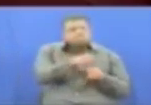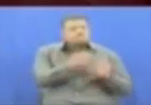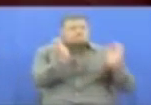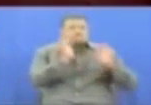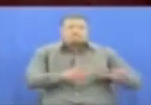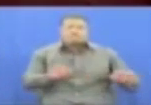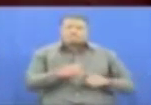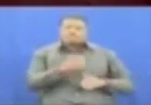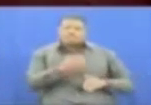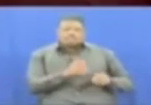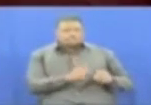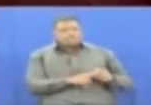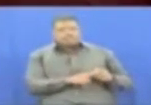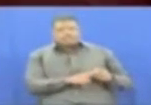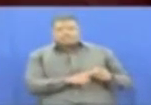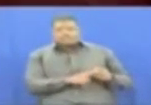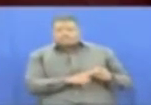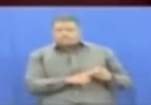anaweka kwenye nani ile, anaweka